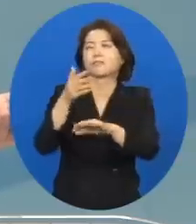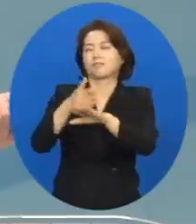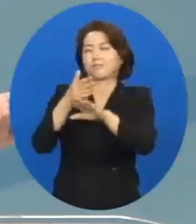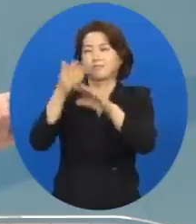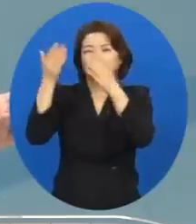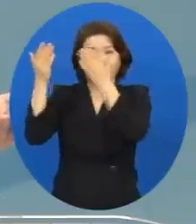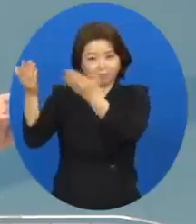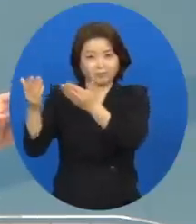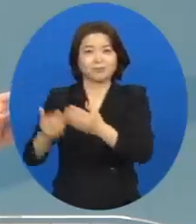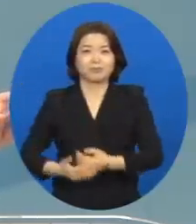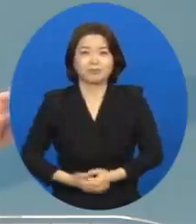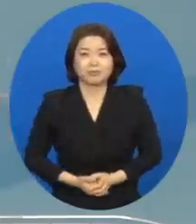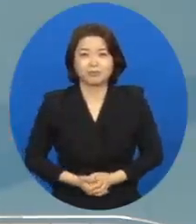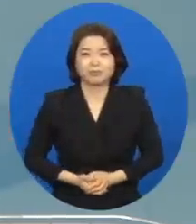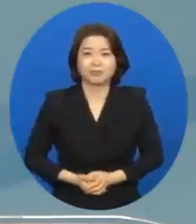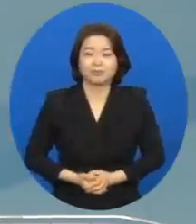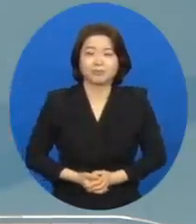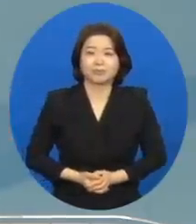감사합니다.